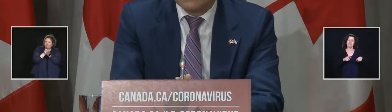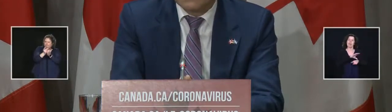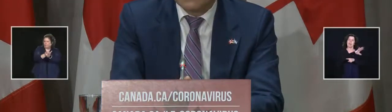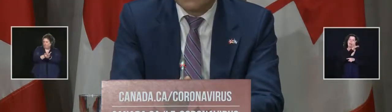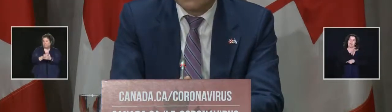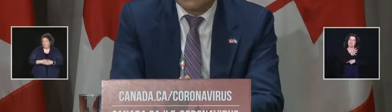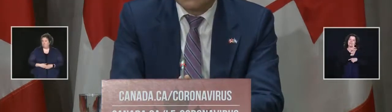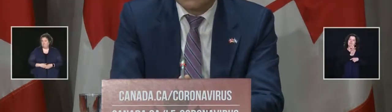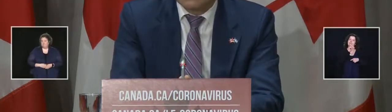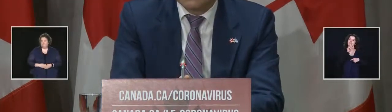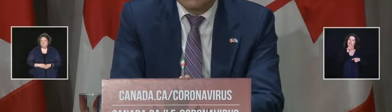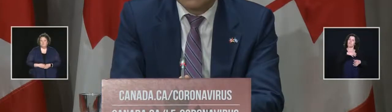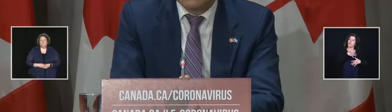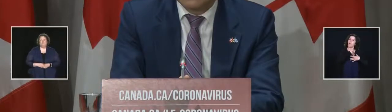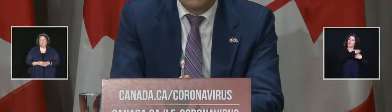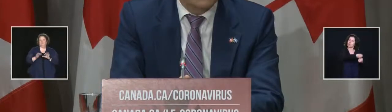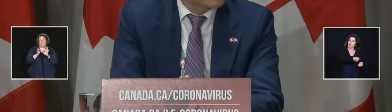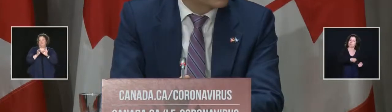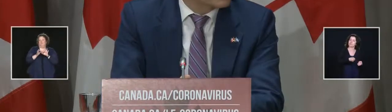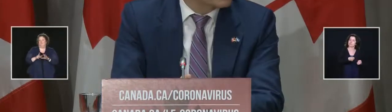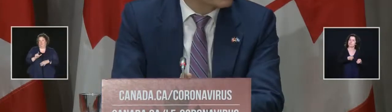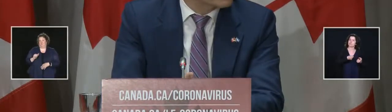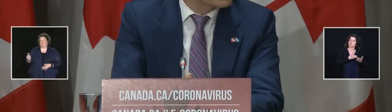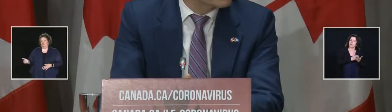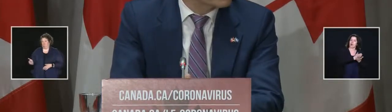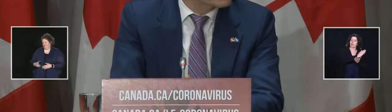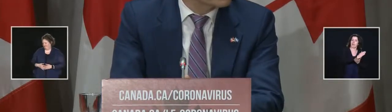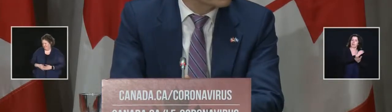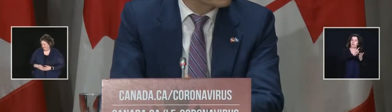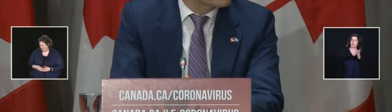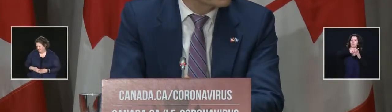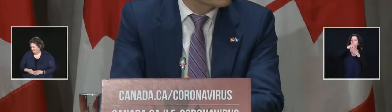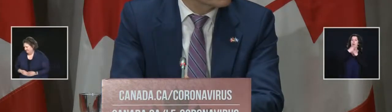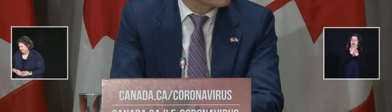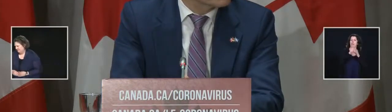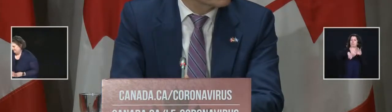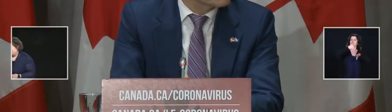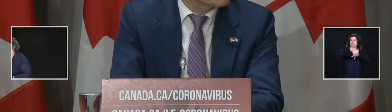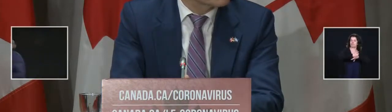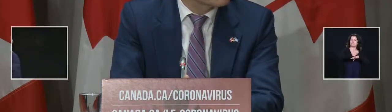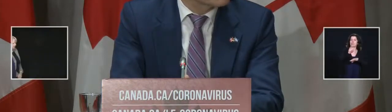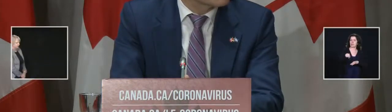en œuvre. Merci. Monsieur le ministre, nous retournons au téléphone.